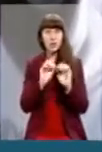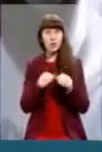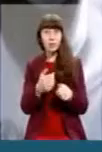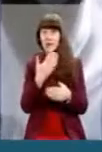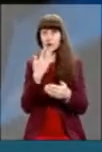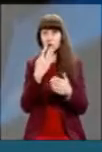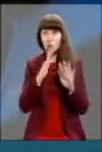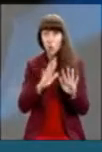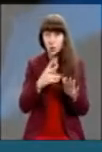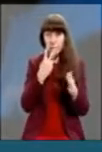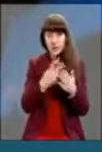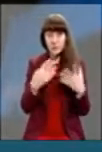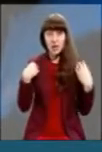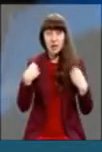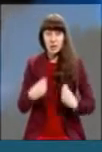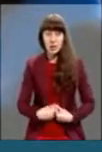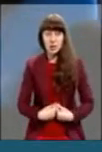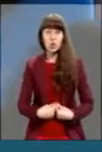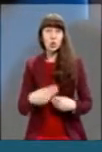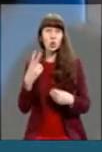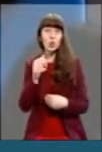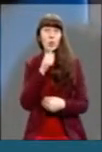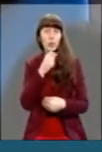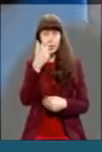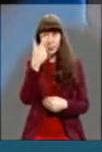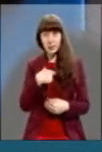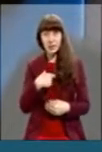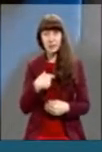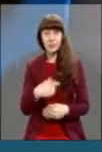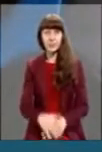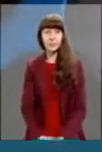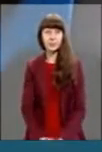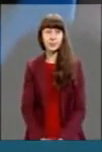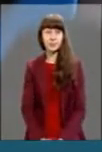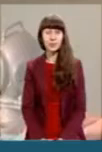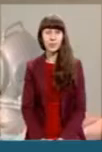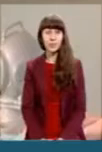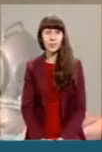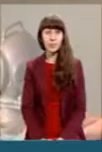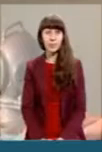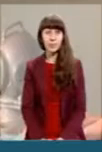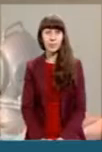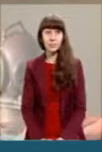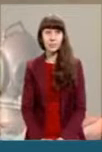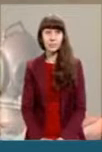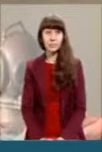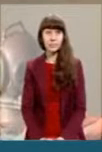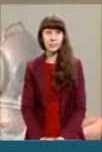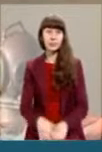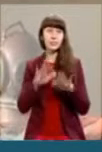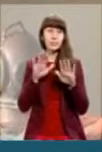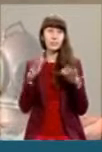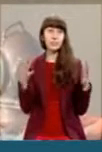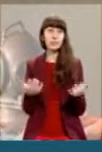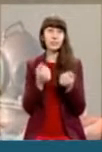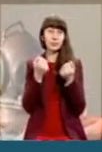возможность не только познакомиться с экипировкой специалистов, но и примерить на себя образ отважного героя-спасателя. На базе